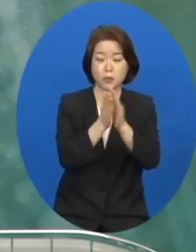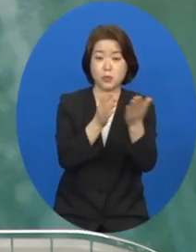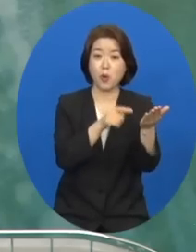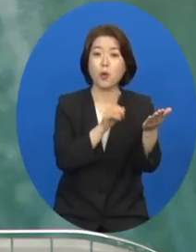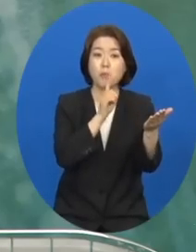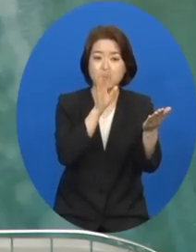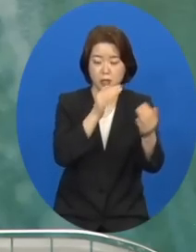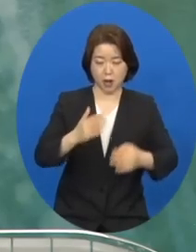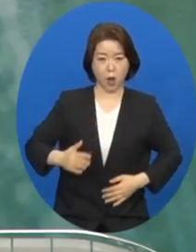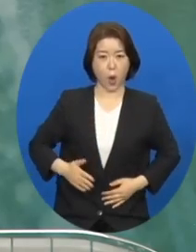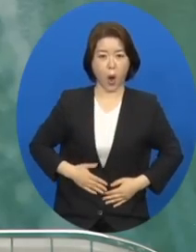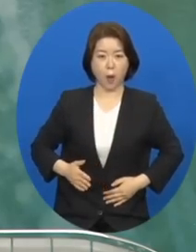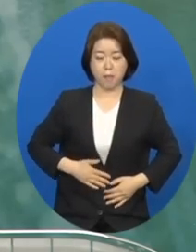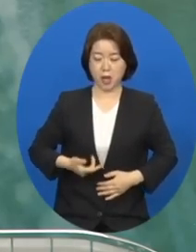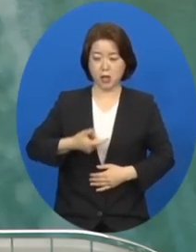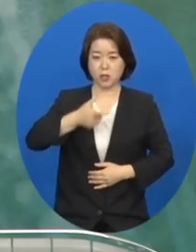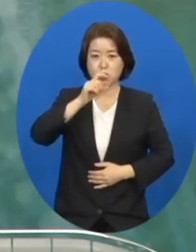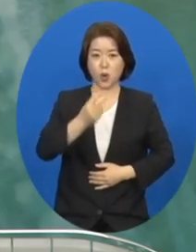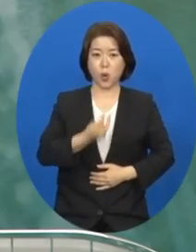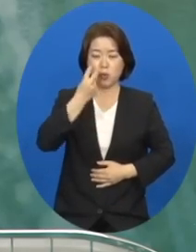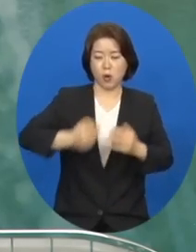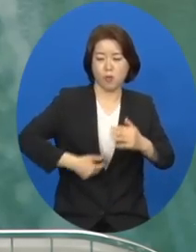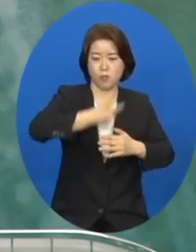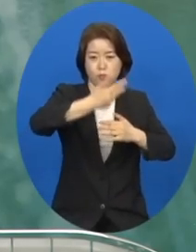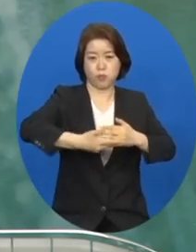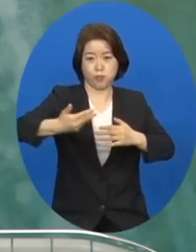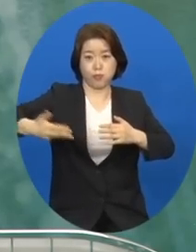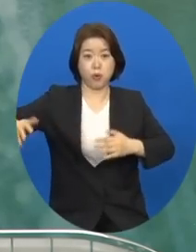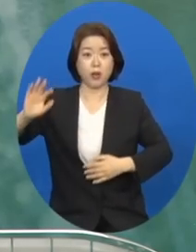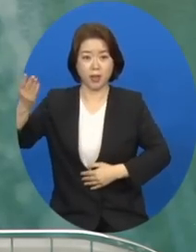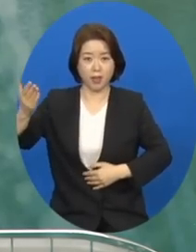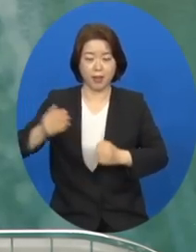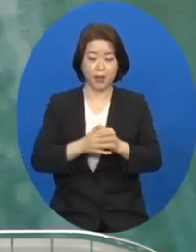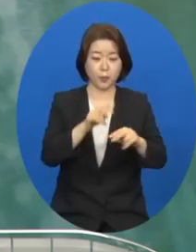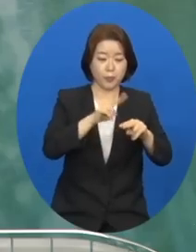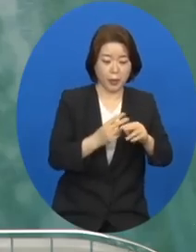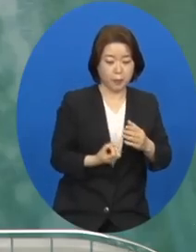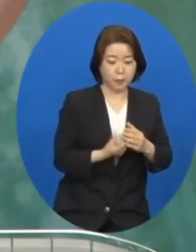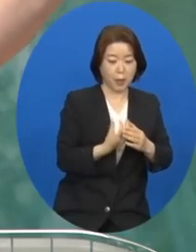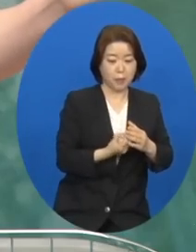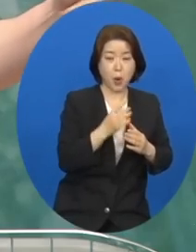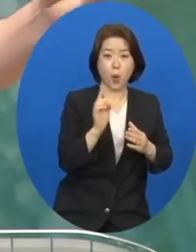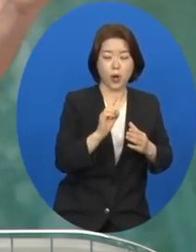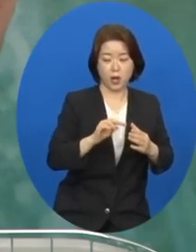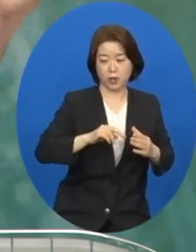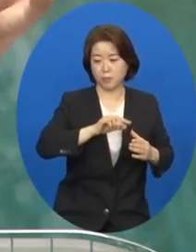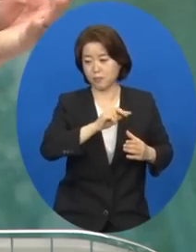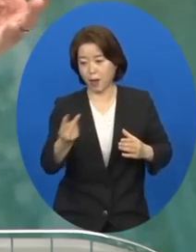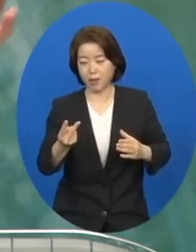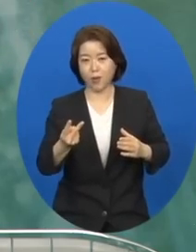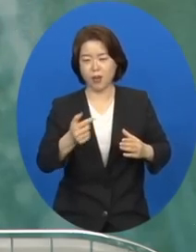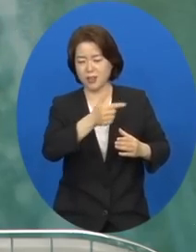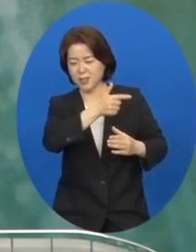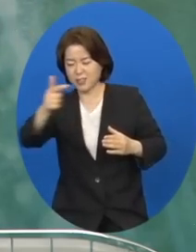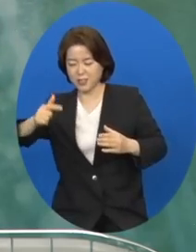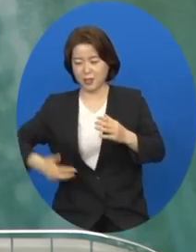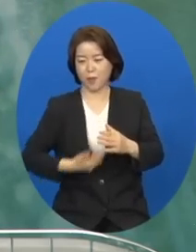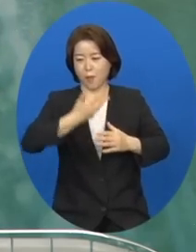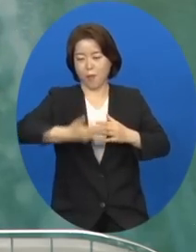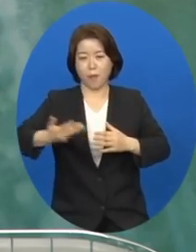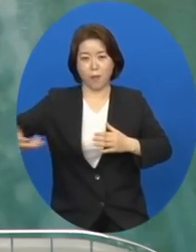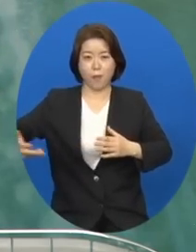배에서 생수가 강물처럼 나올 것이다 샘물이 감 물로 변합니다 어떨때 요 이